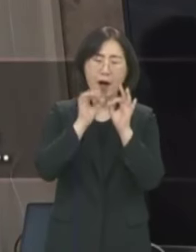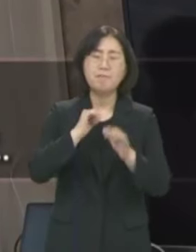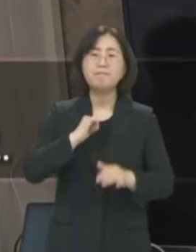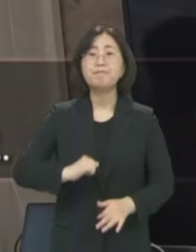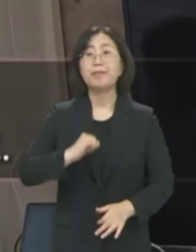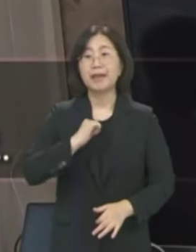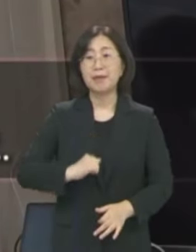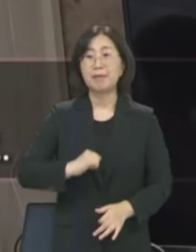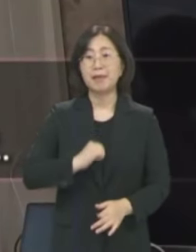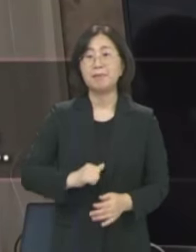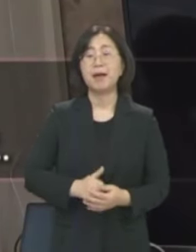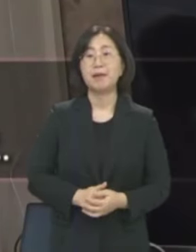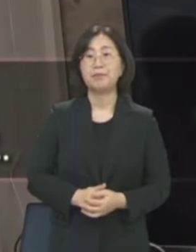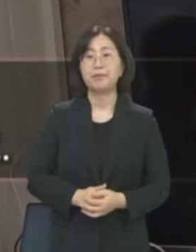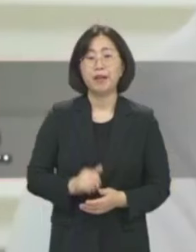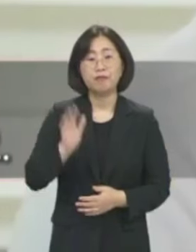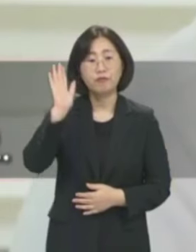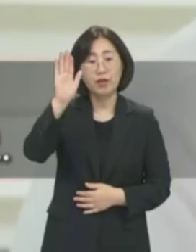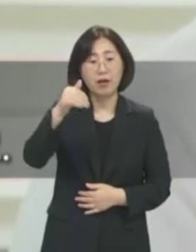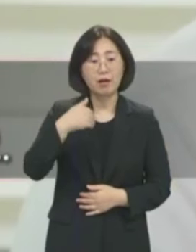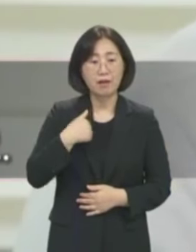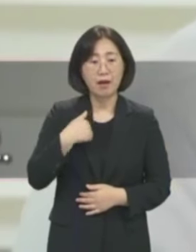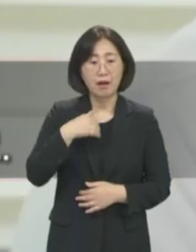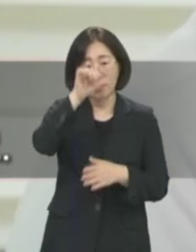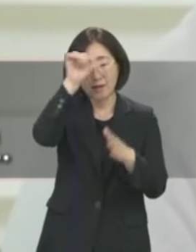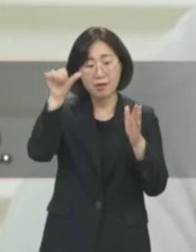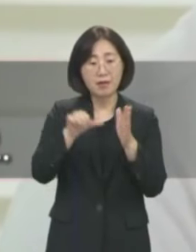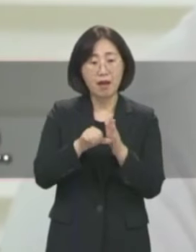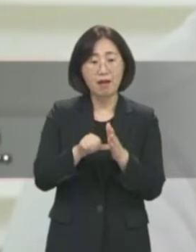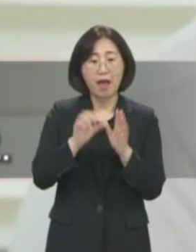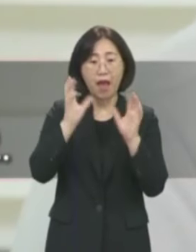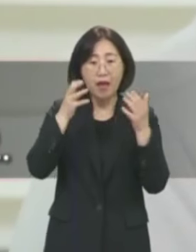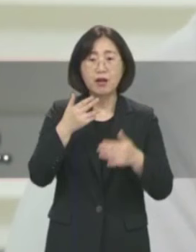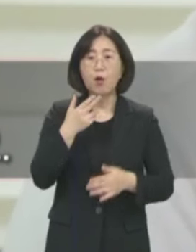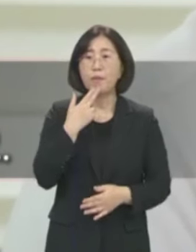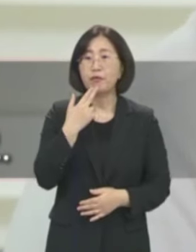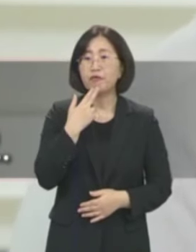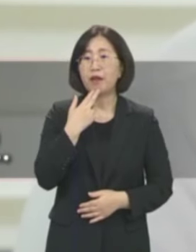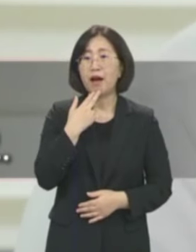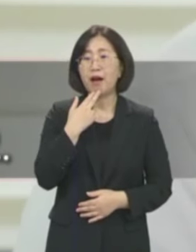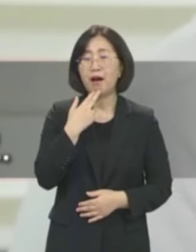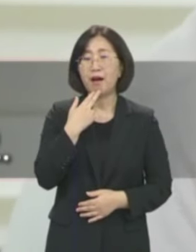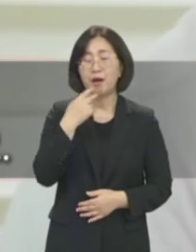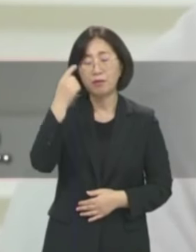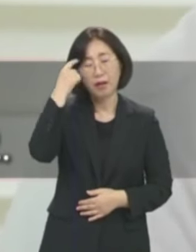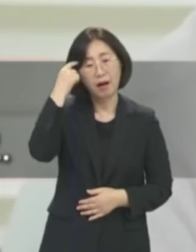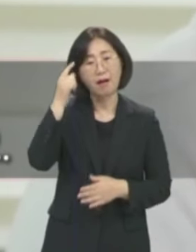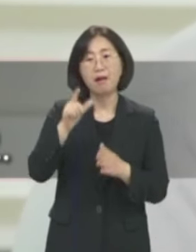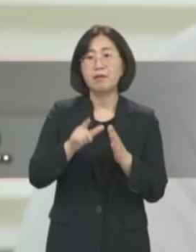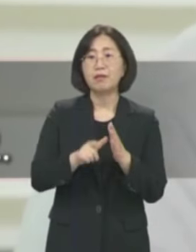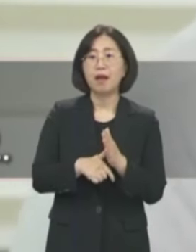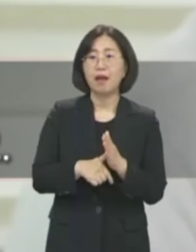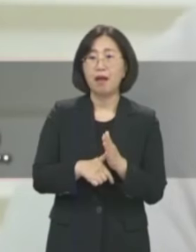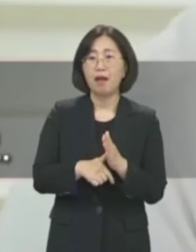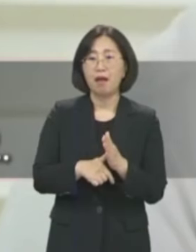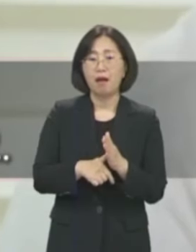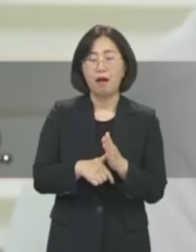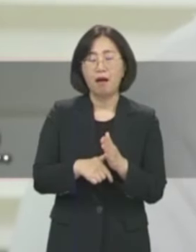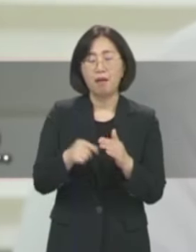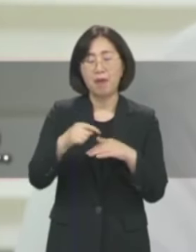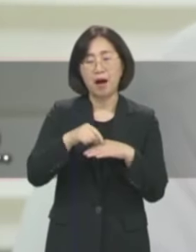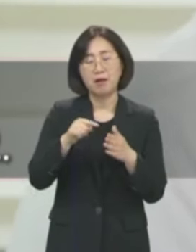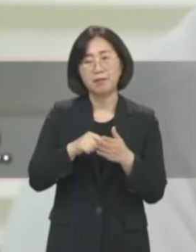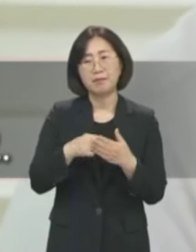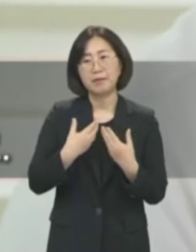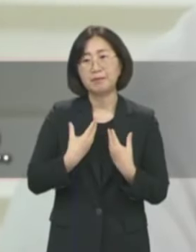나중에는 이제 내 인생에 아이는 없구나 라는 마음이 들 때 그게 수용이 되는 게 아니라 엄청나게